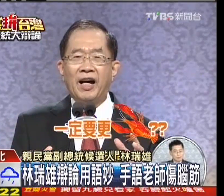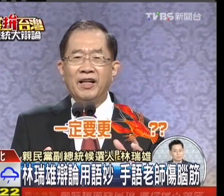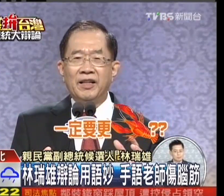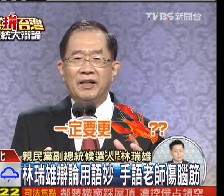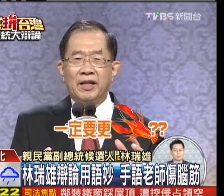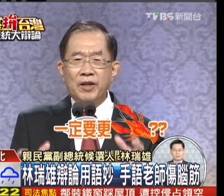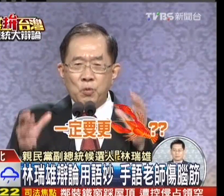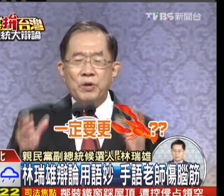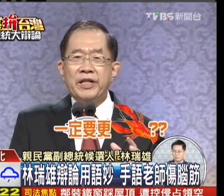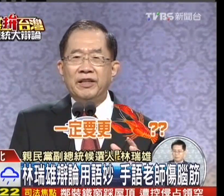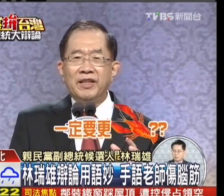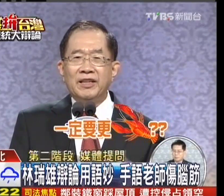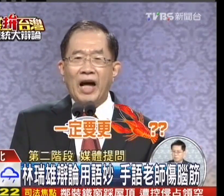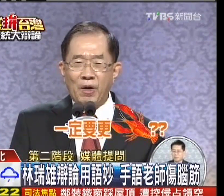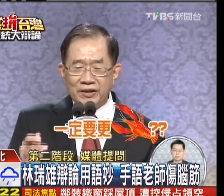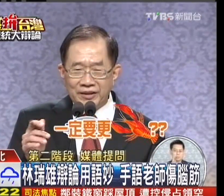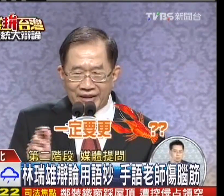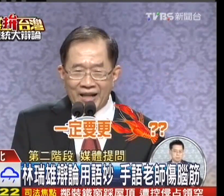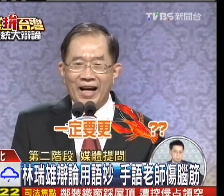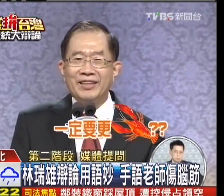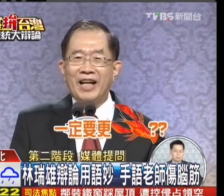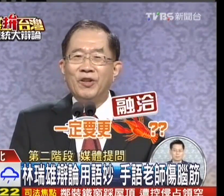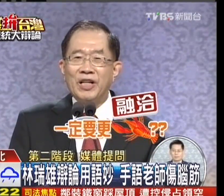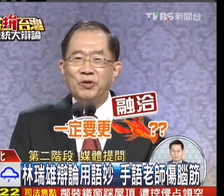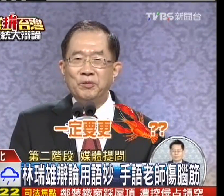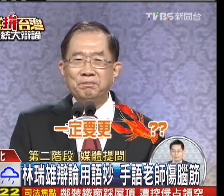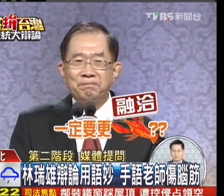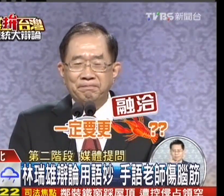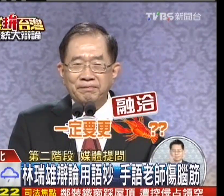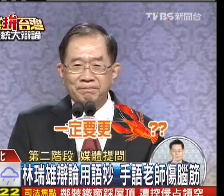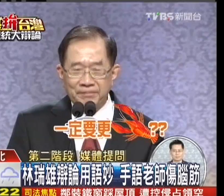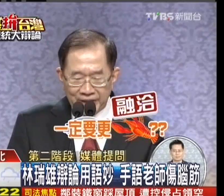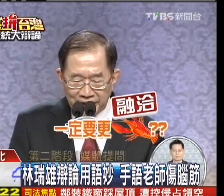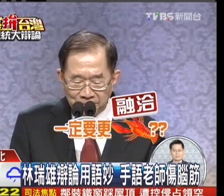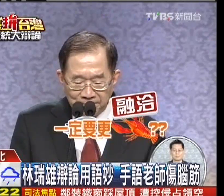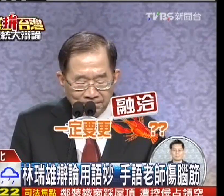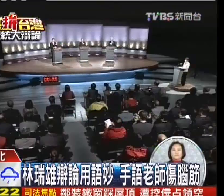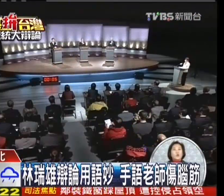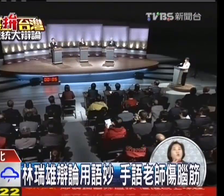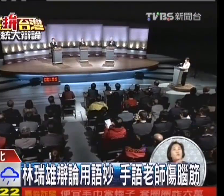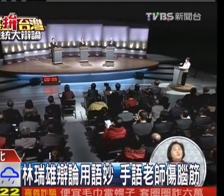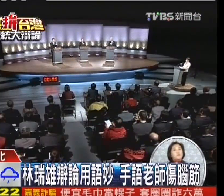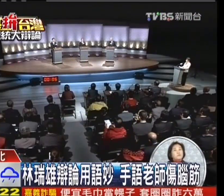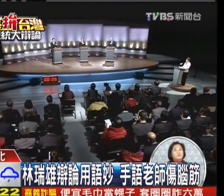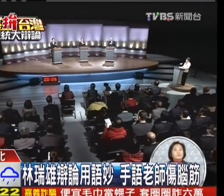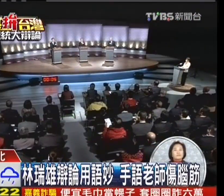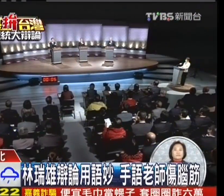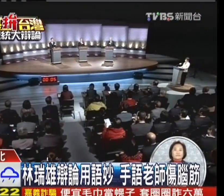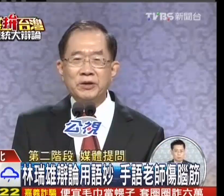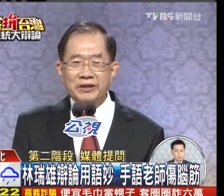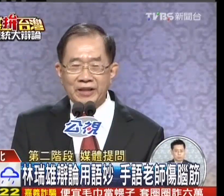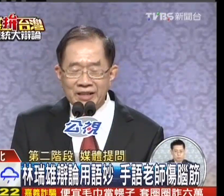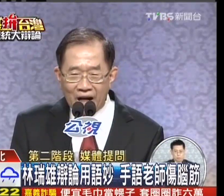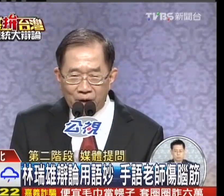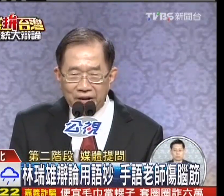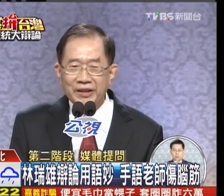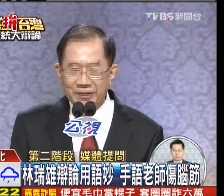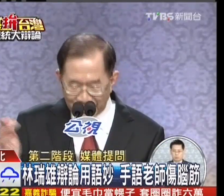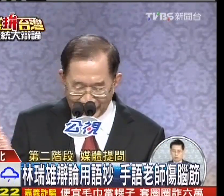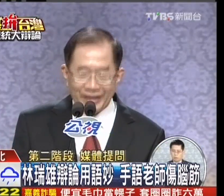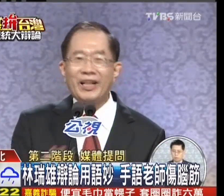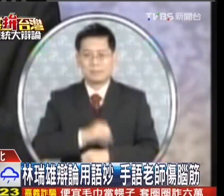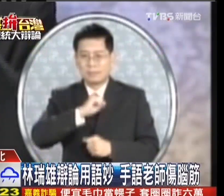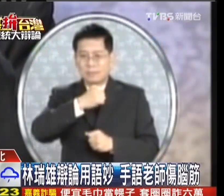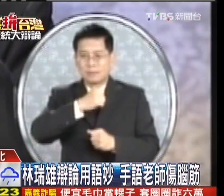更融洽。 怎么两岸发展会跟龙虾有关联呢？原来是龙虾融洽，傻傻分不清。手语老师坦诚，尤其是